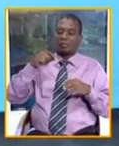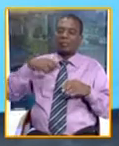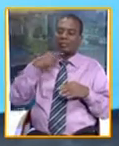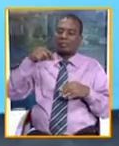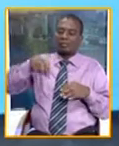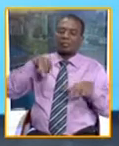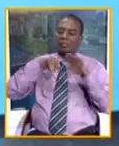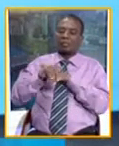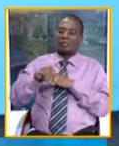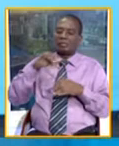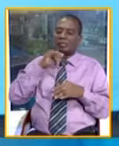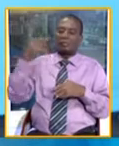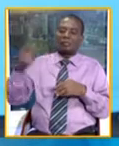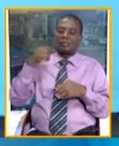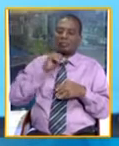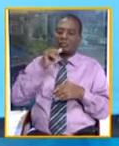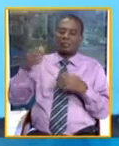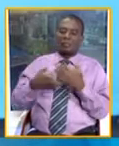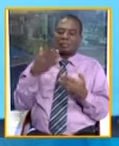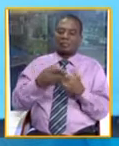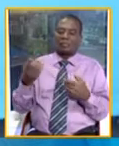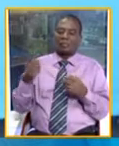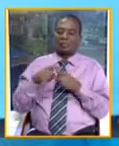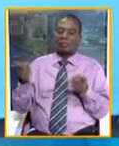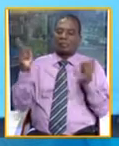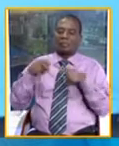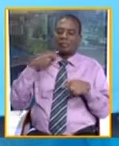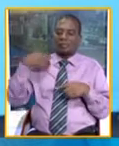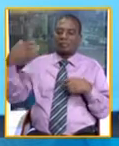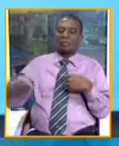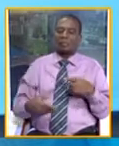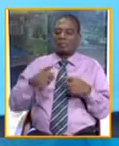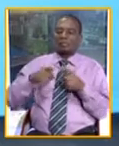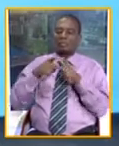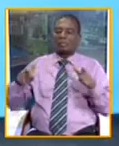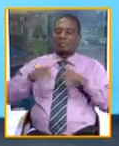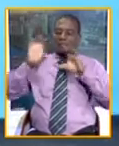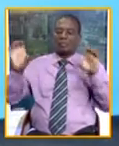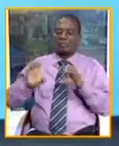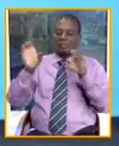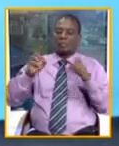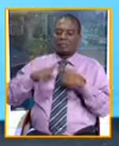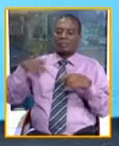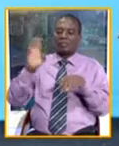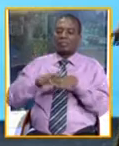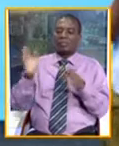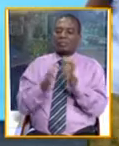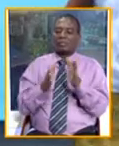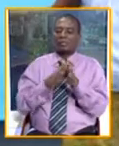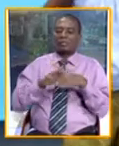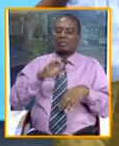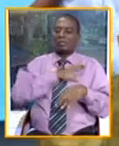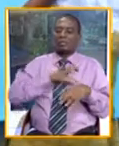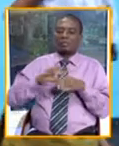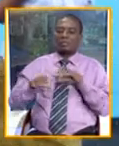qu'à l'intérieur, c'est toujours pas facile. Hein. Mais quand nous sommes conviés comme ça à une grande cérémonie, surtout à l'école de police, vraiment